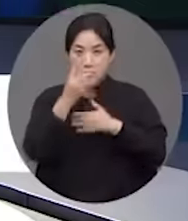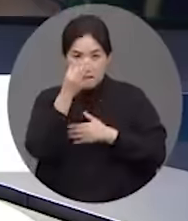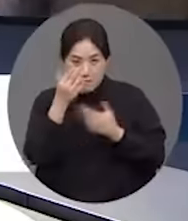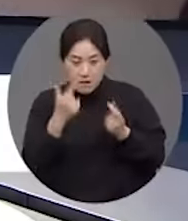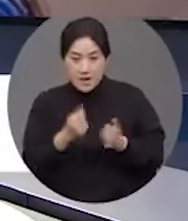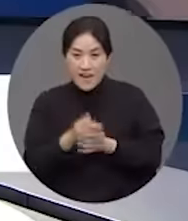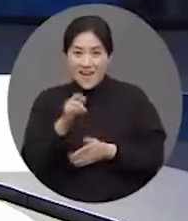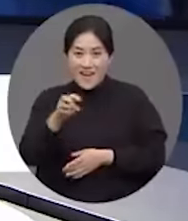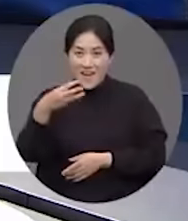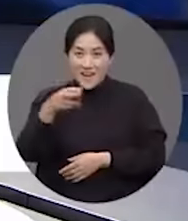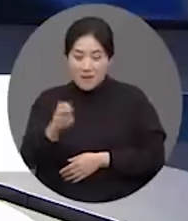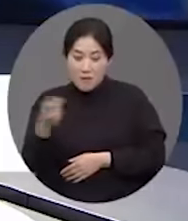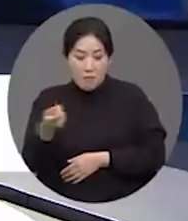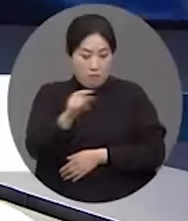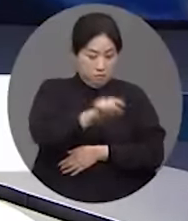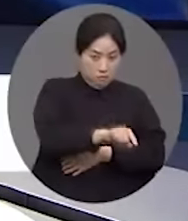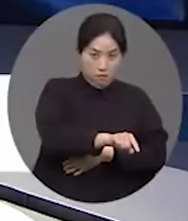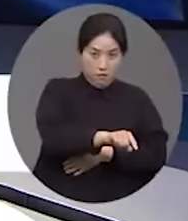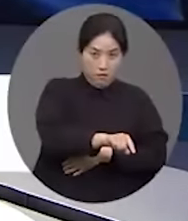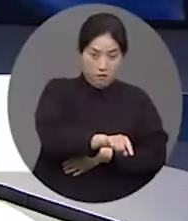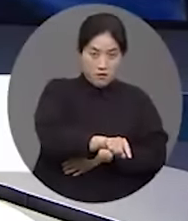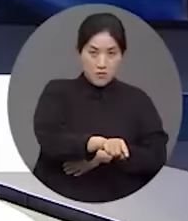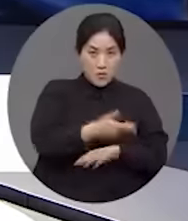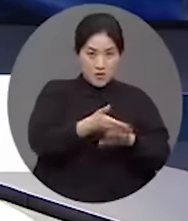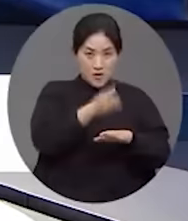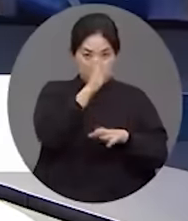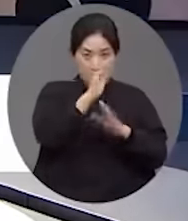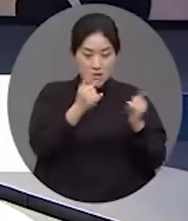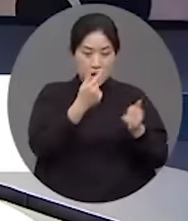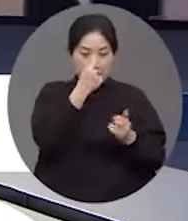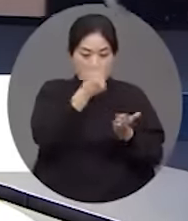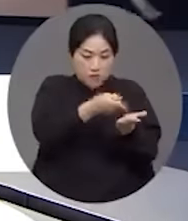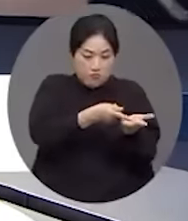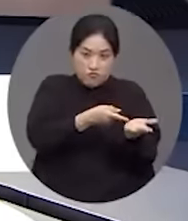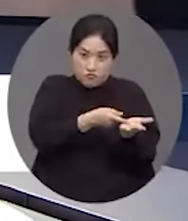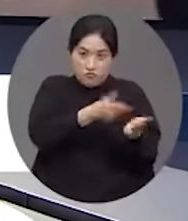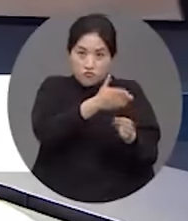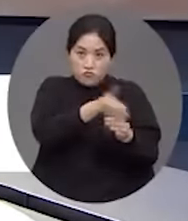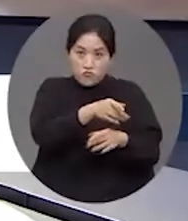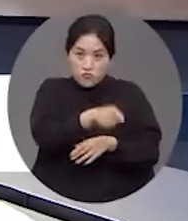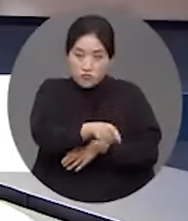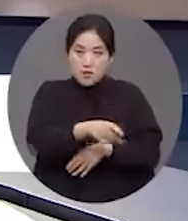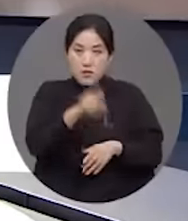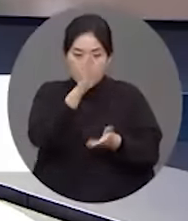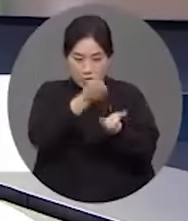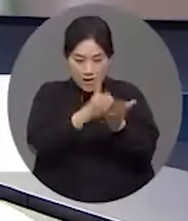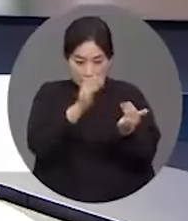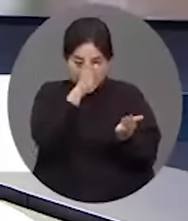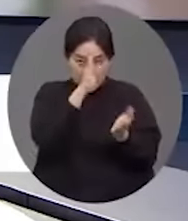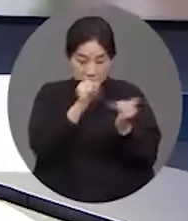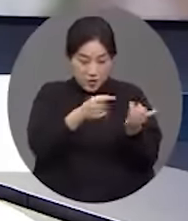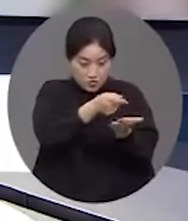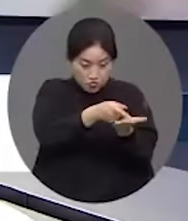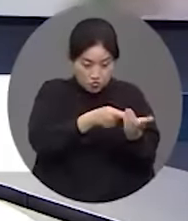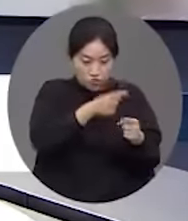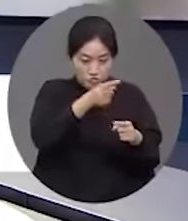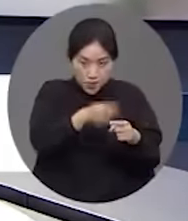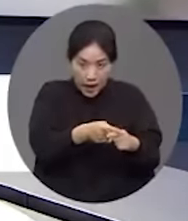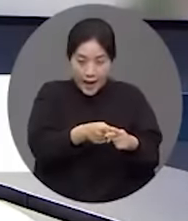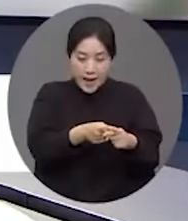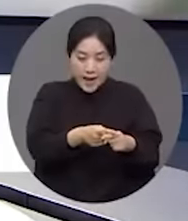것처럼 혜림 씨의 바로 옆에서 또 다른 환자가 수술을 받고 있죠. 그런데 이 환자를 수술하던 중에